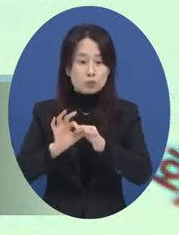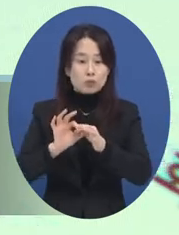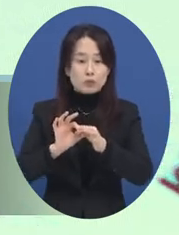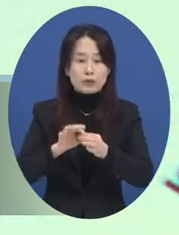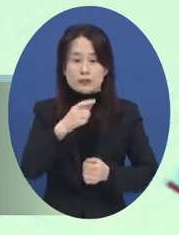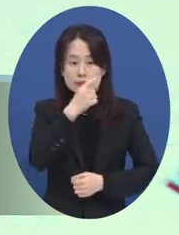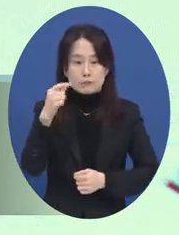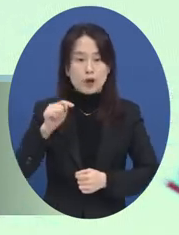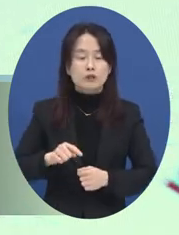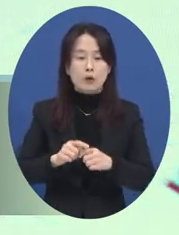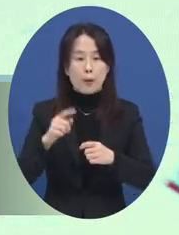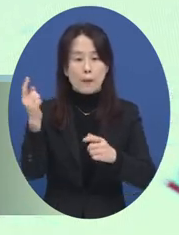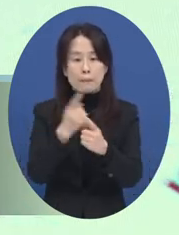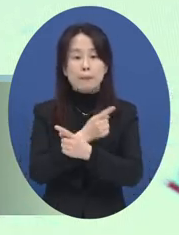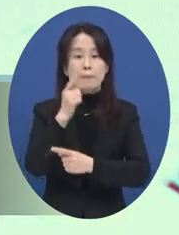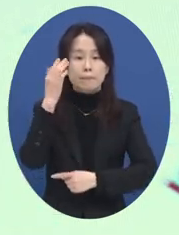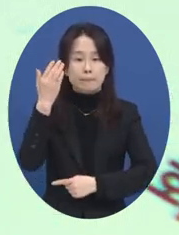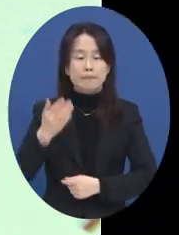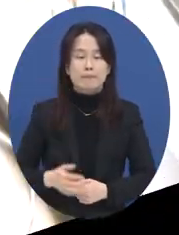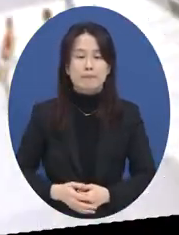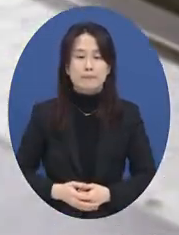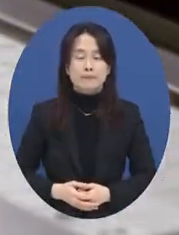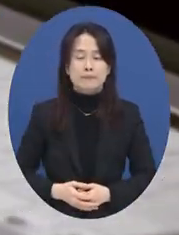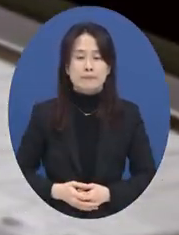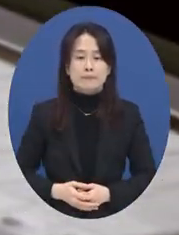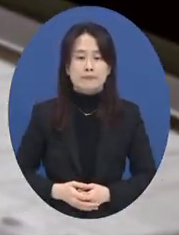증명서를 갱신하면 됩니다